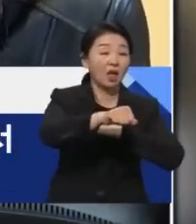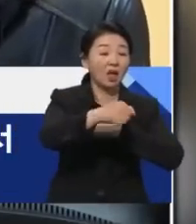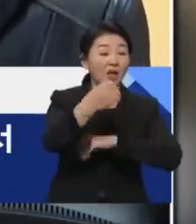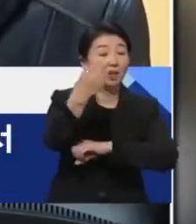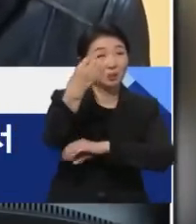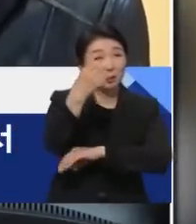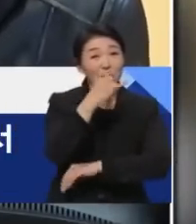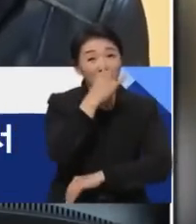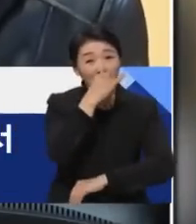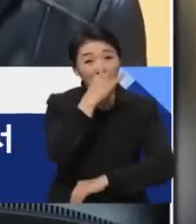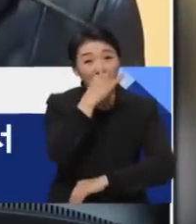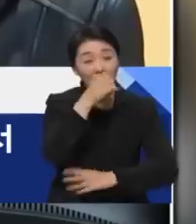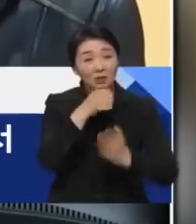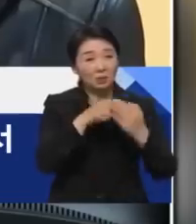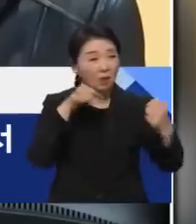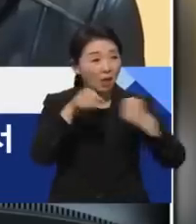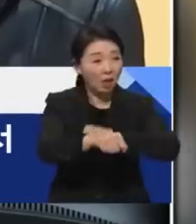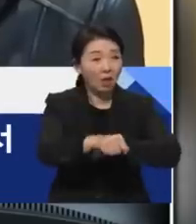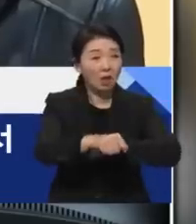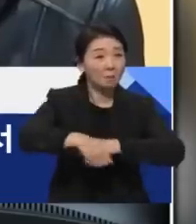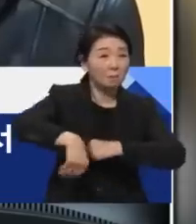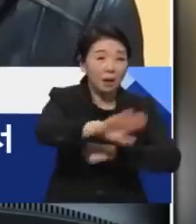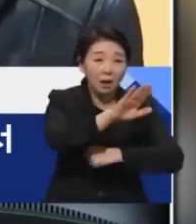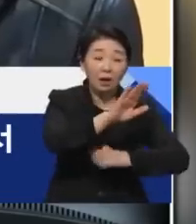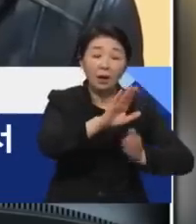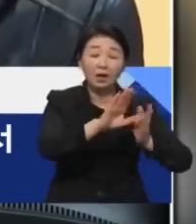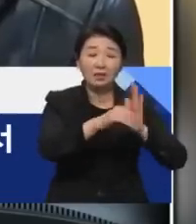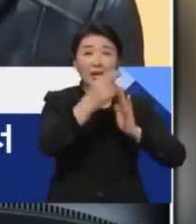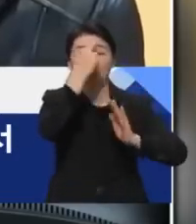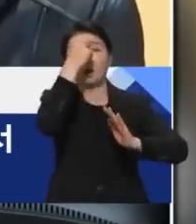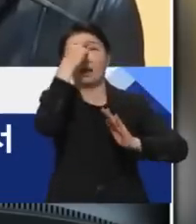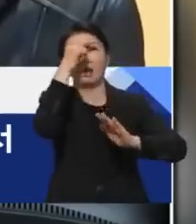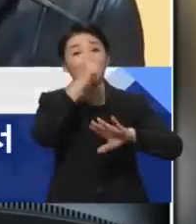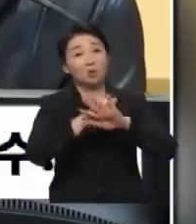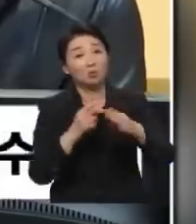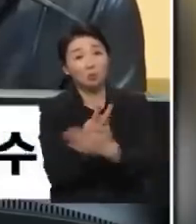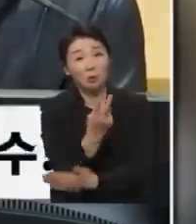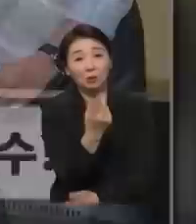돼 있어서 이번에 네. 주먹 휘두르고 발길질하다가 헛발질하고 넘어진 거죠.